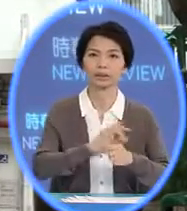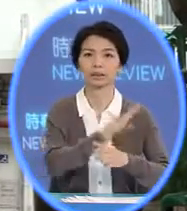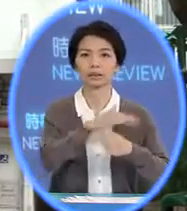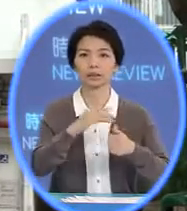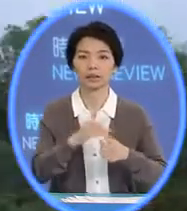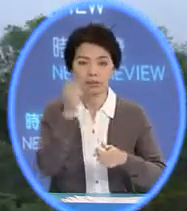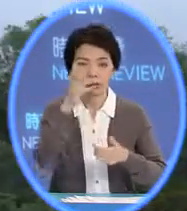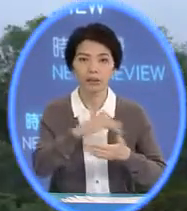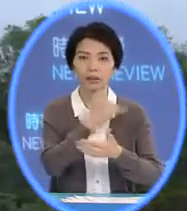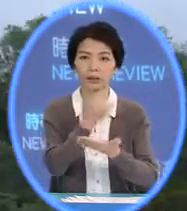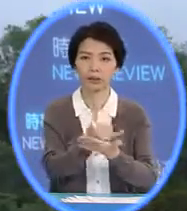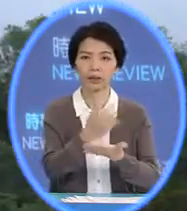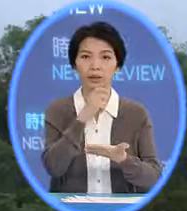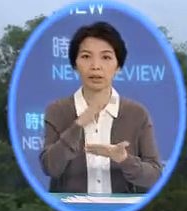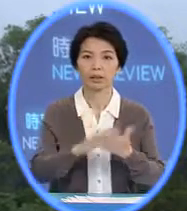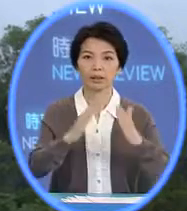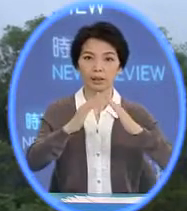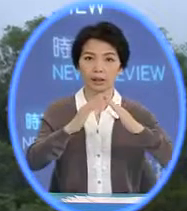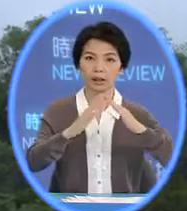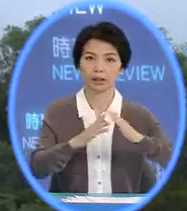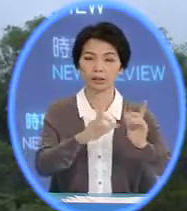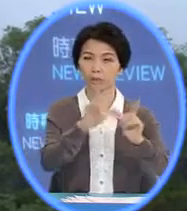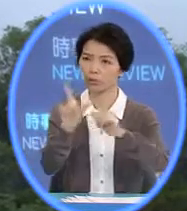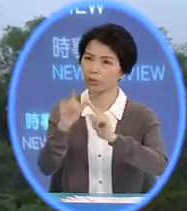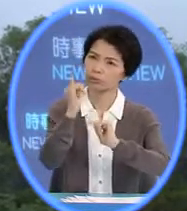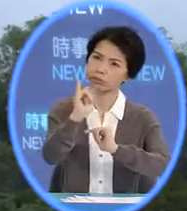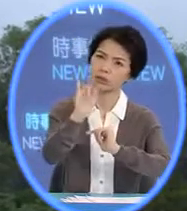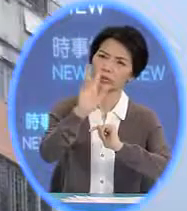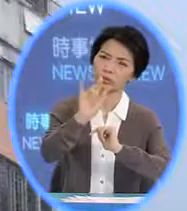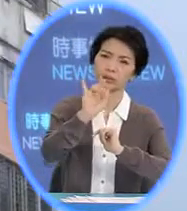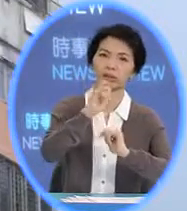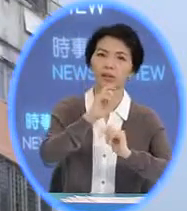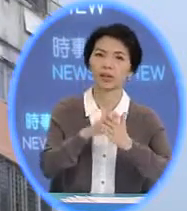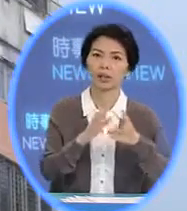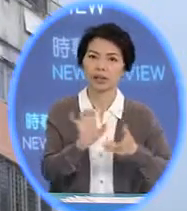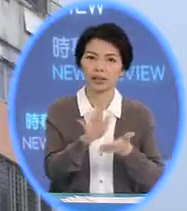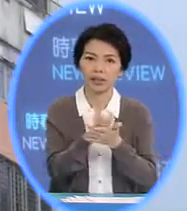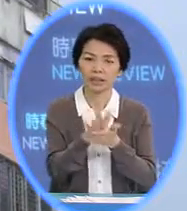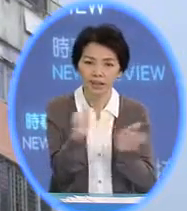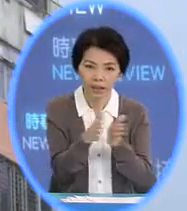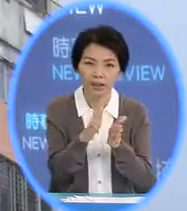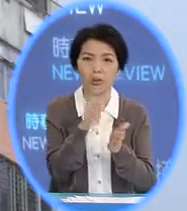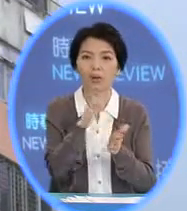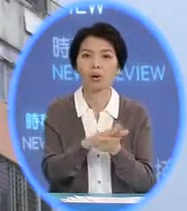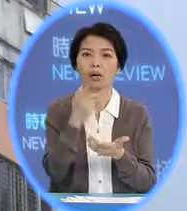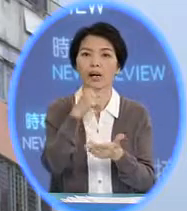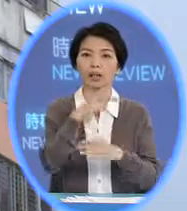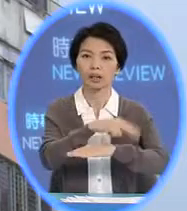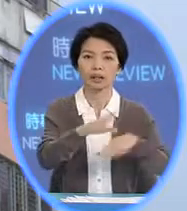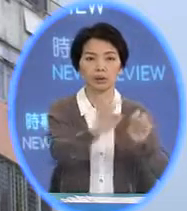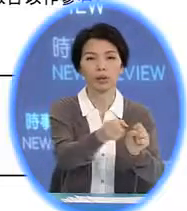者意外死亡。亦都有單位只係坐向位置比較差，洗手間比較一般公屋細，或者曾經有設施損